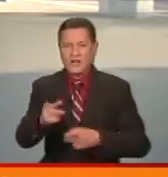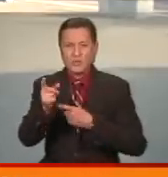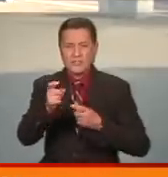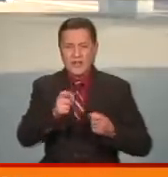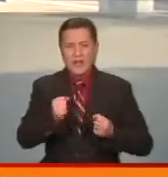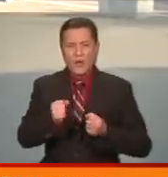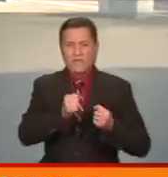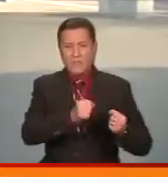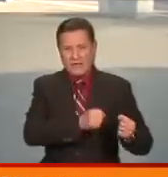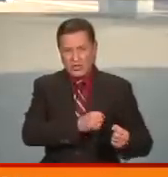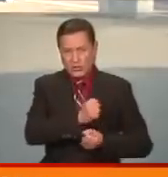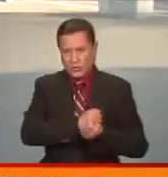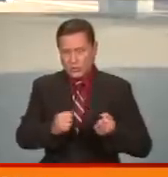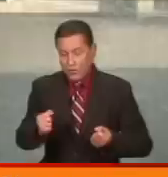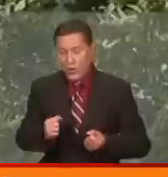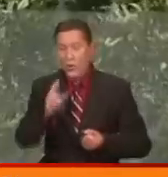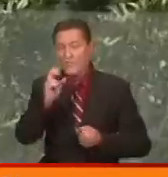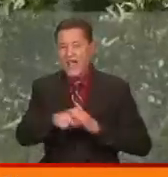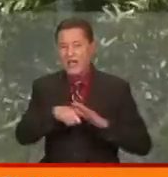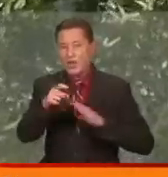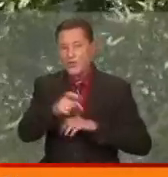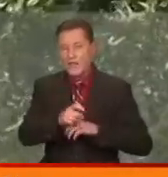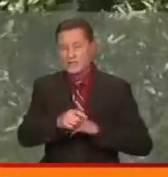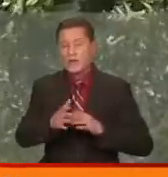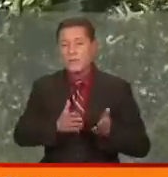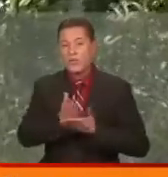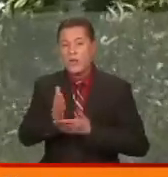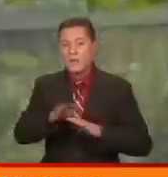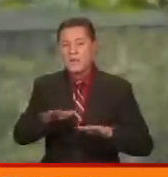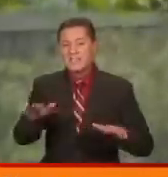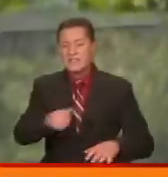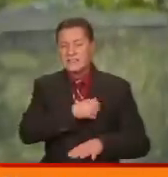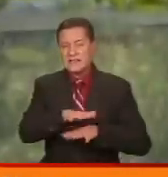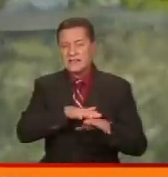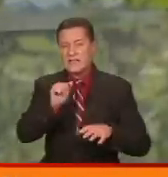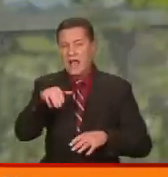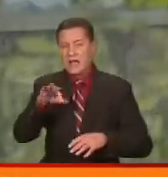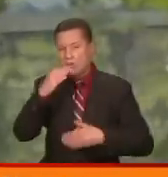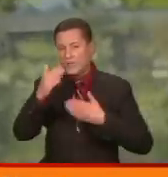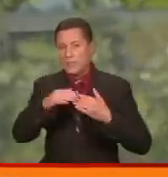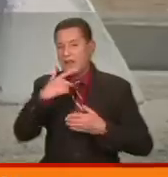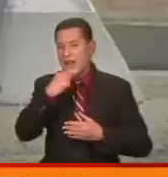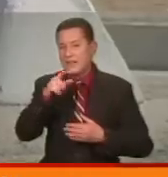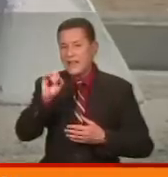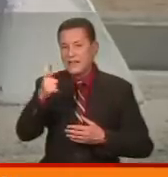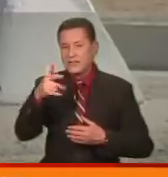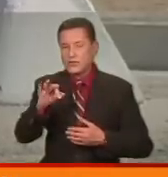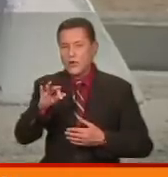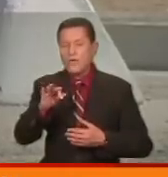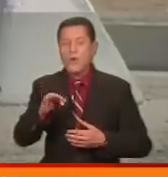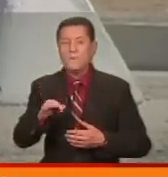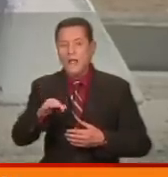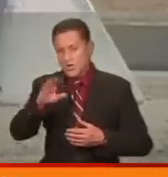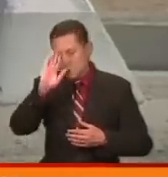стрілецьку автоматичну зброю. На Донецькому напрямі позиції сил АТО неподалік Ленінського та Верхньоторецького.